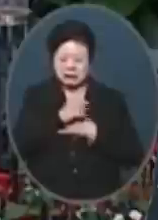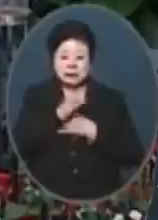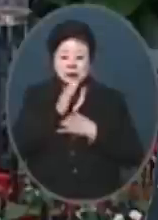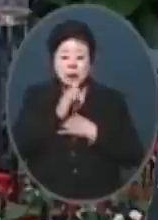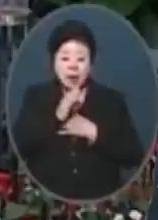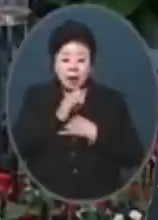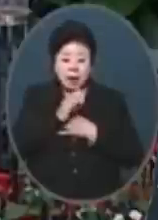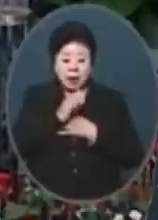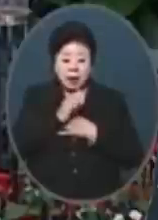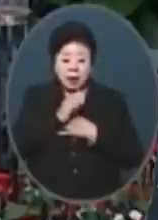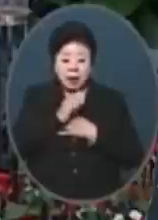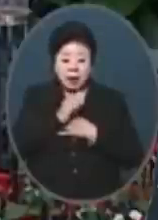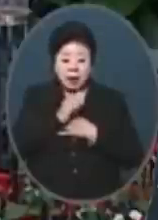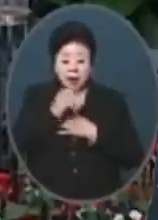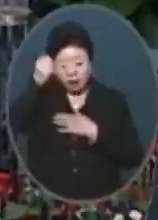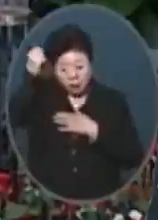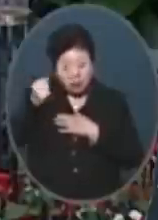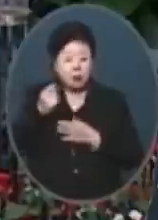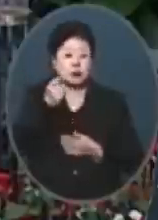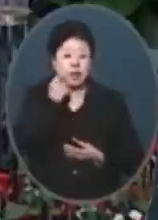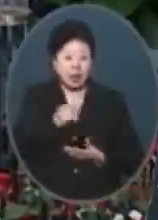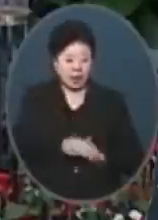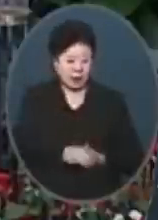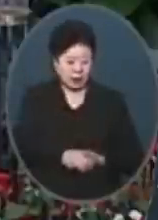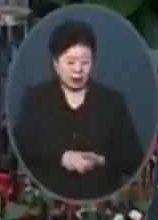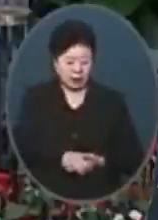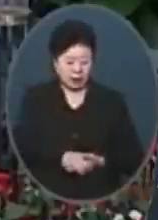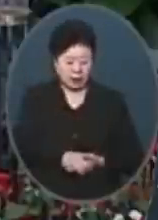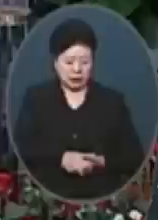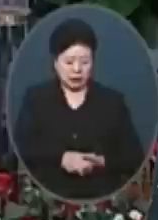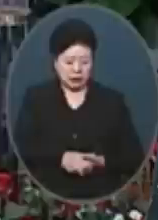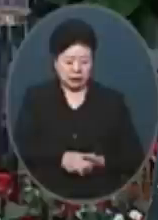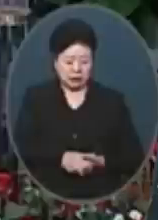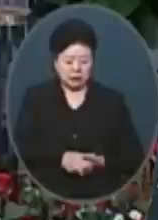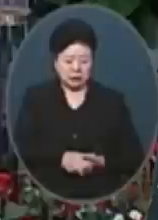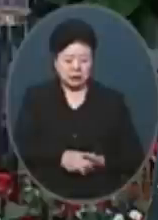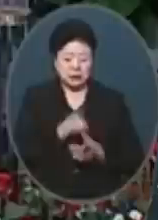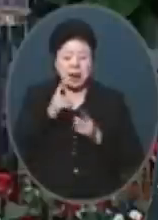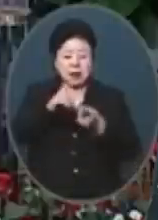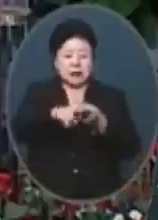기억력을 나쁘게 만든다는 것입니다. 반대로